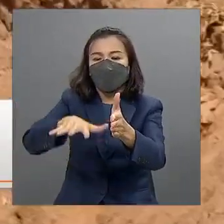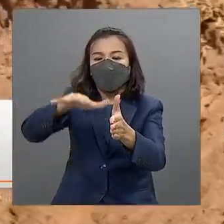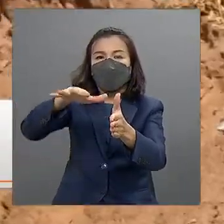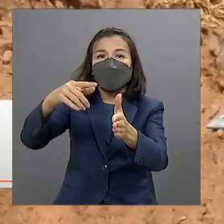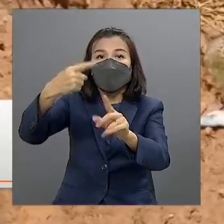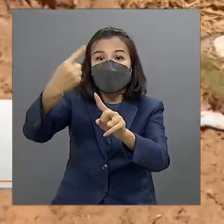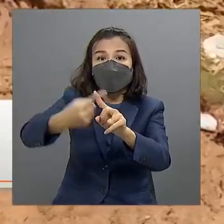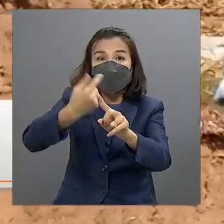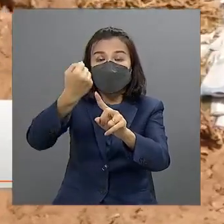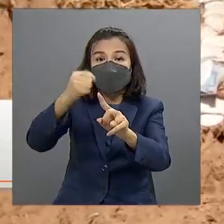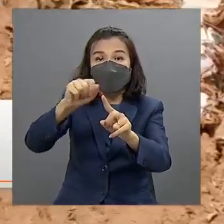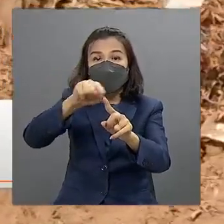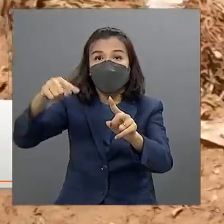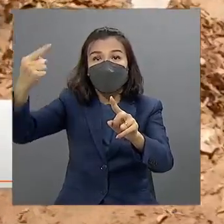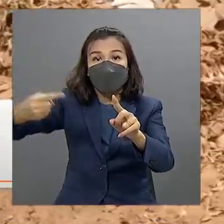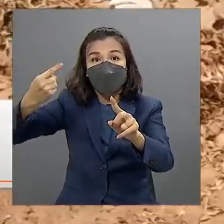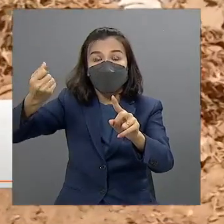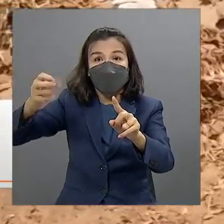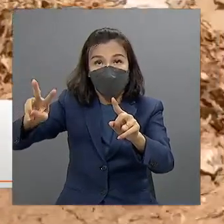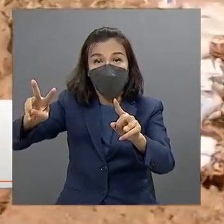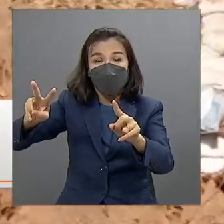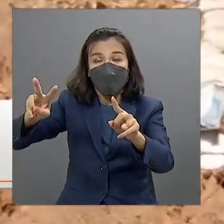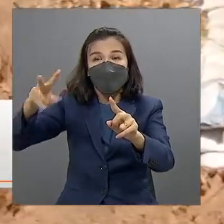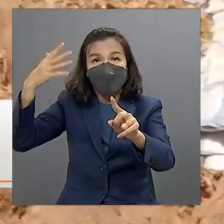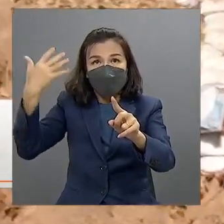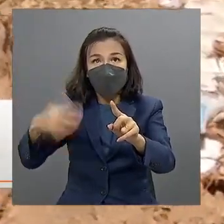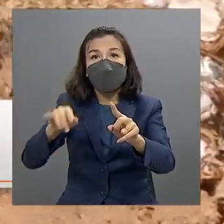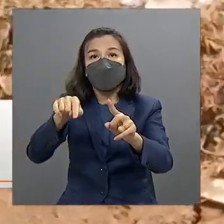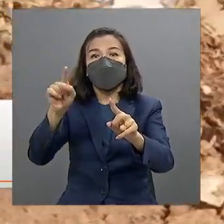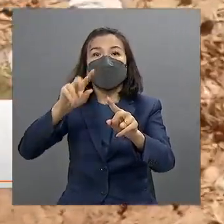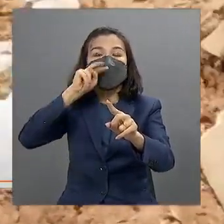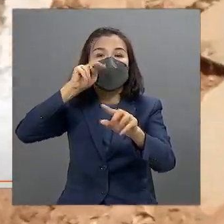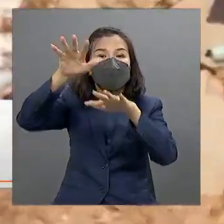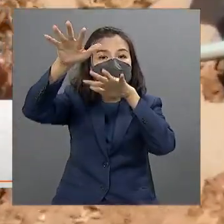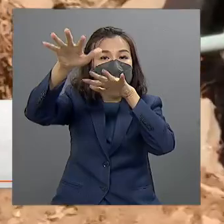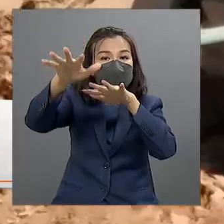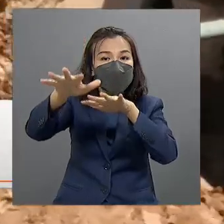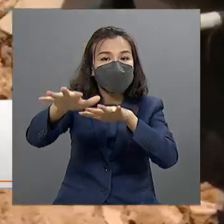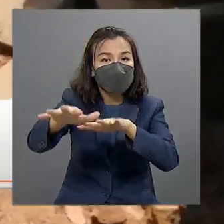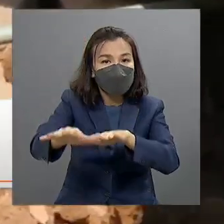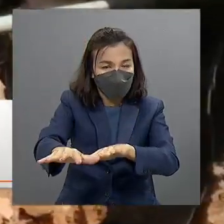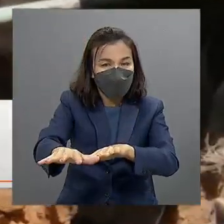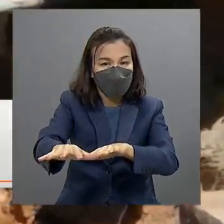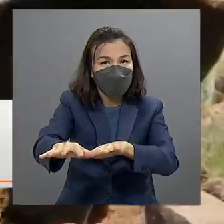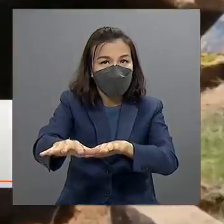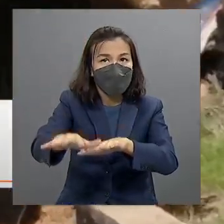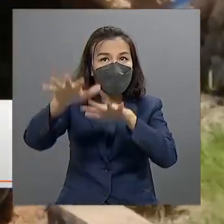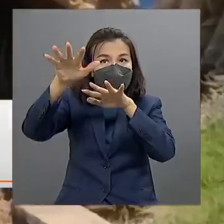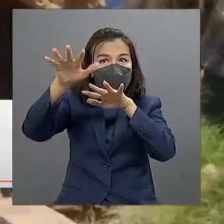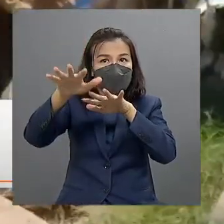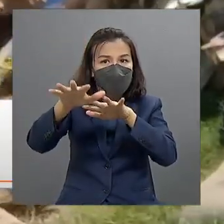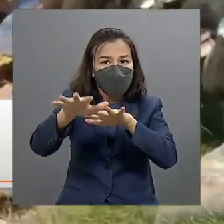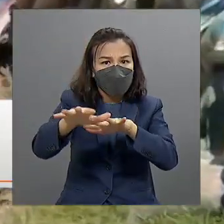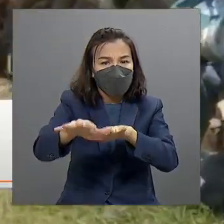้นานกา 1 เดือน ใช่ไคะทีนี้พอถึงช่งน้ำลดนะคะ น้ำลดอย่างรวดเร็วเลยชาวบานบอกวาไม่ถึง 10 วัน